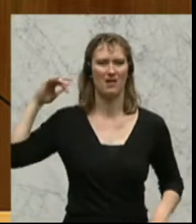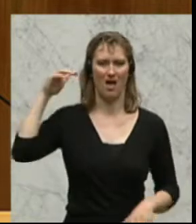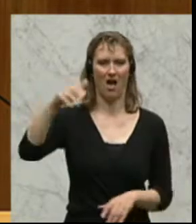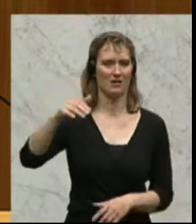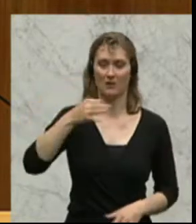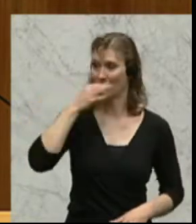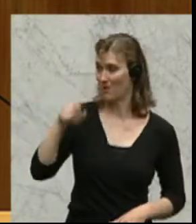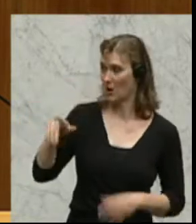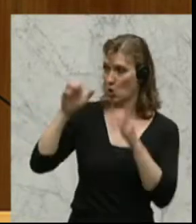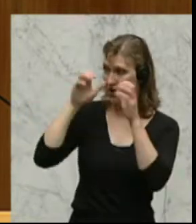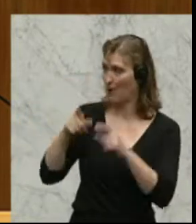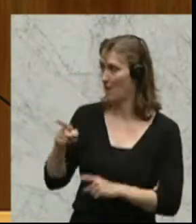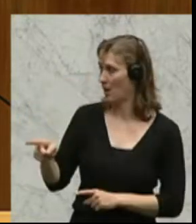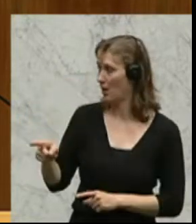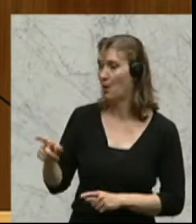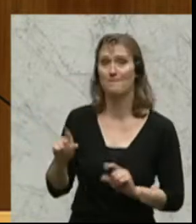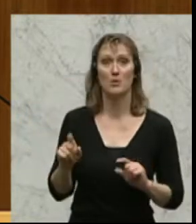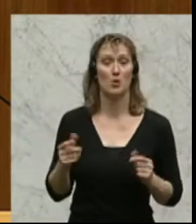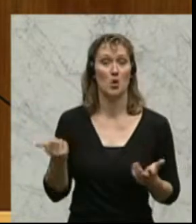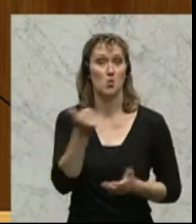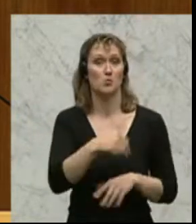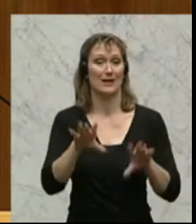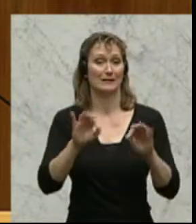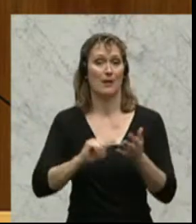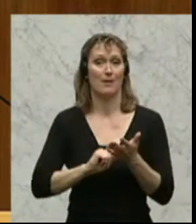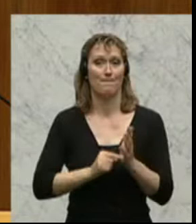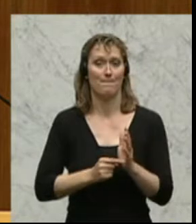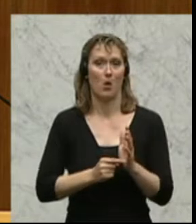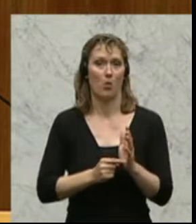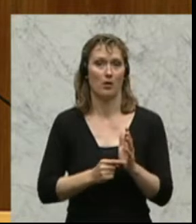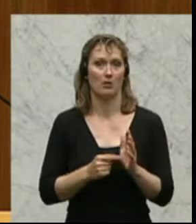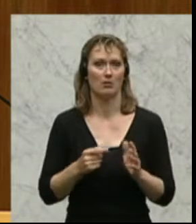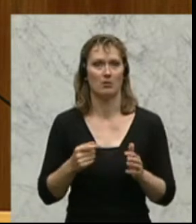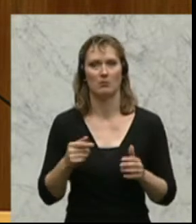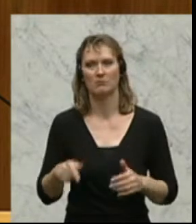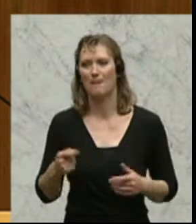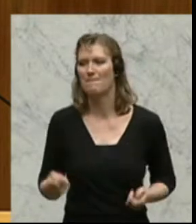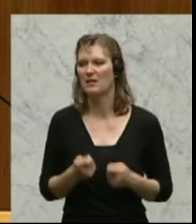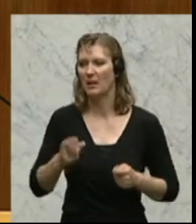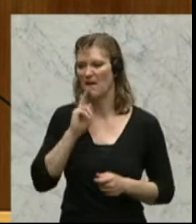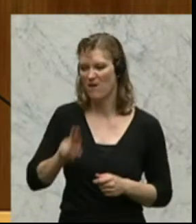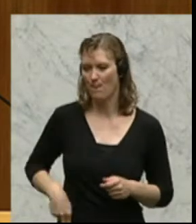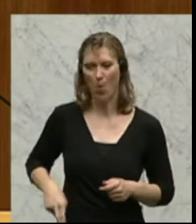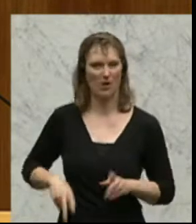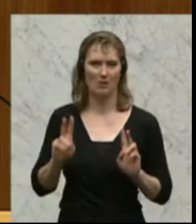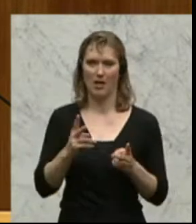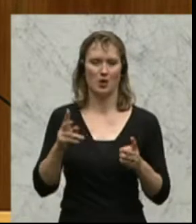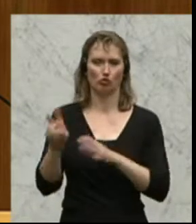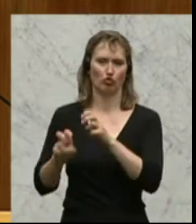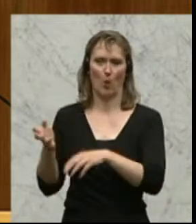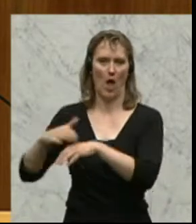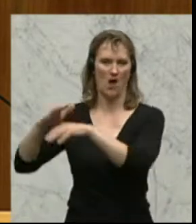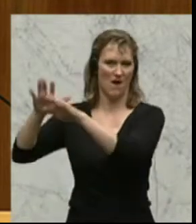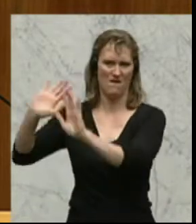ÖVP, dann heißt es 110 Millionen, weil das Vermögen von Betrieben ja nicht besteuert werden soll. Also hier gibt es nicht